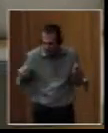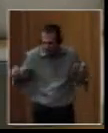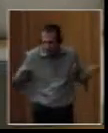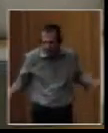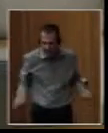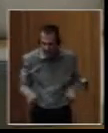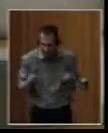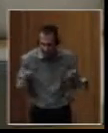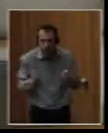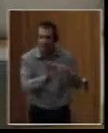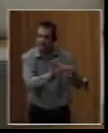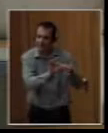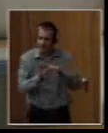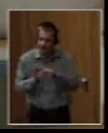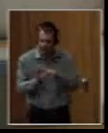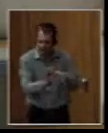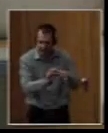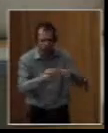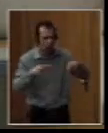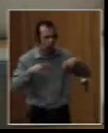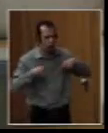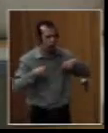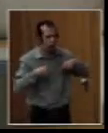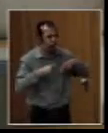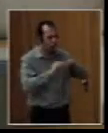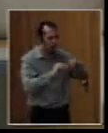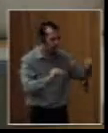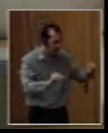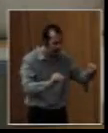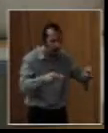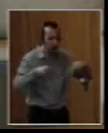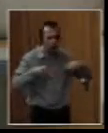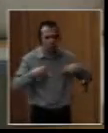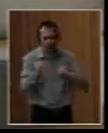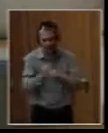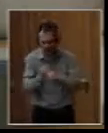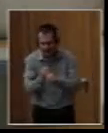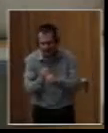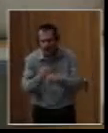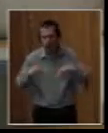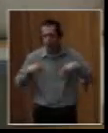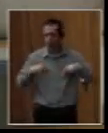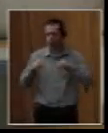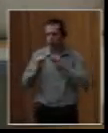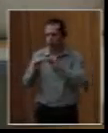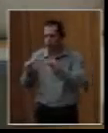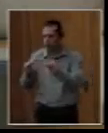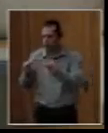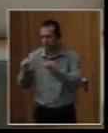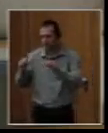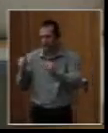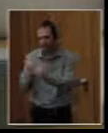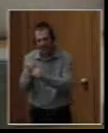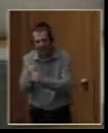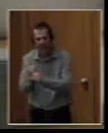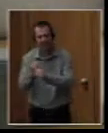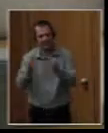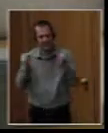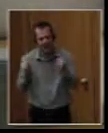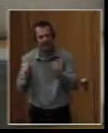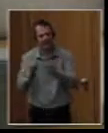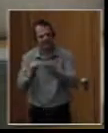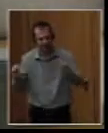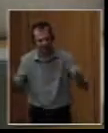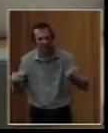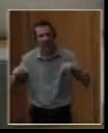Υπουργείο Παιδείας, στο Υπουργείο Εργασίας, στο Υπουργείο Υγείας, στο Υπουργείο Εσωτερικών και αλλού, που